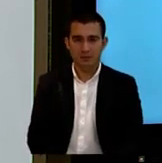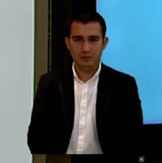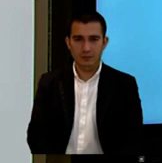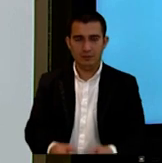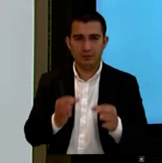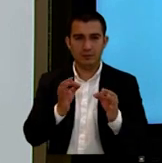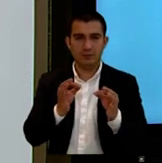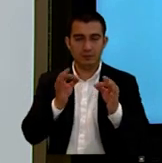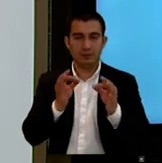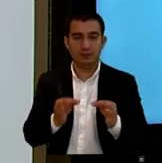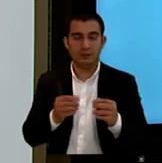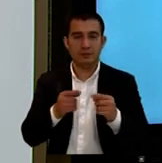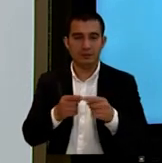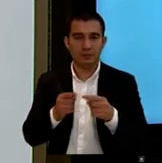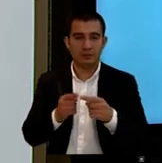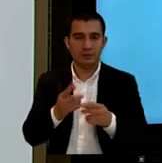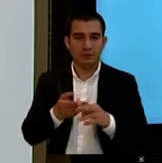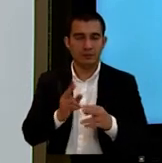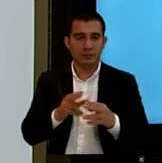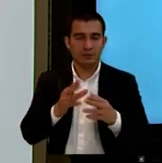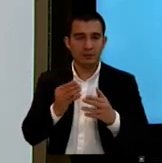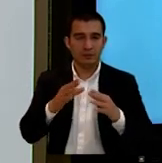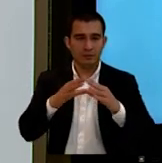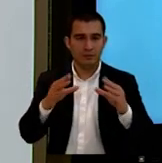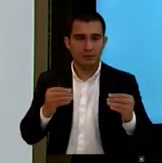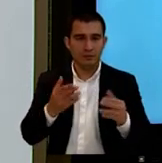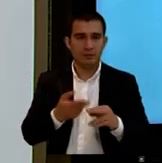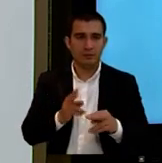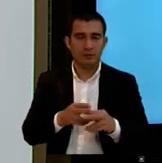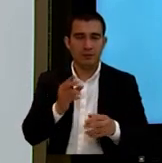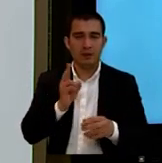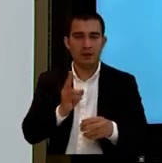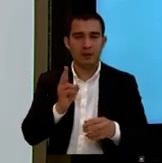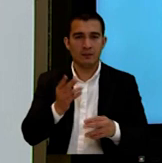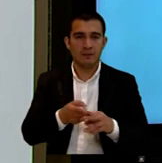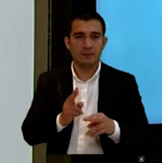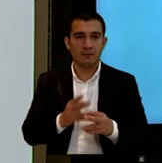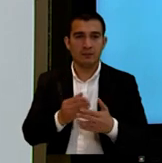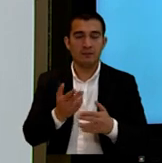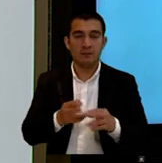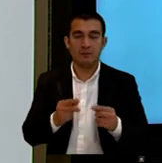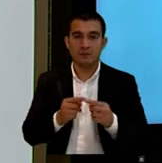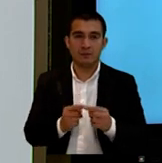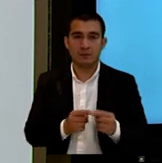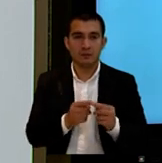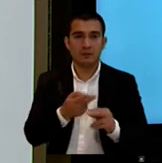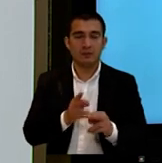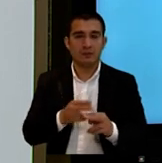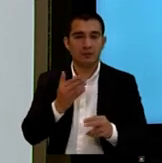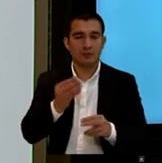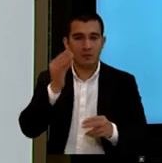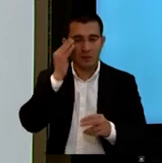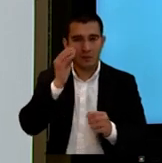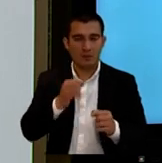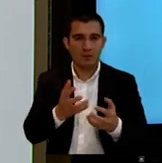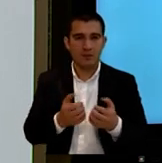To'g'ri burchakli uchburchaklarning katetlari ma'lum bo'lsa, o'tkir burchagining tangensi ta'rifidan foydalanib